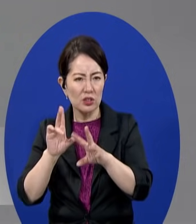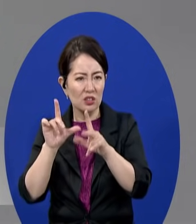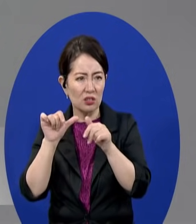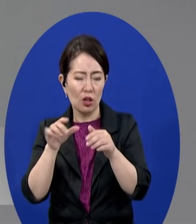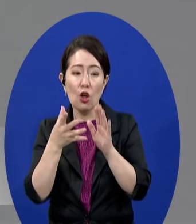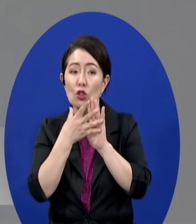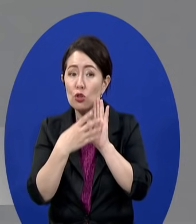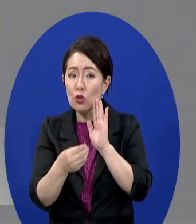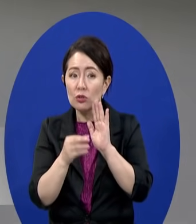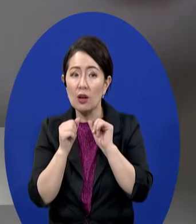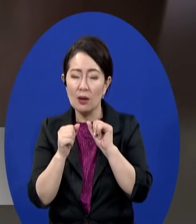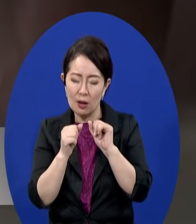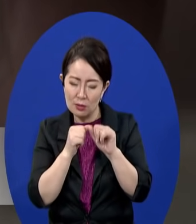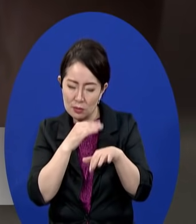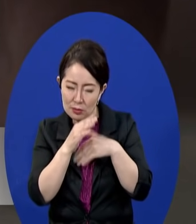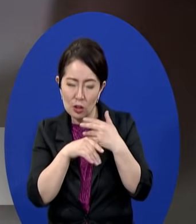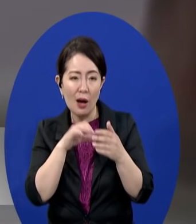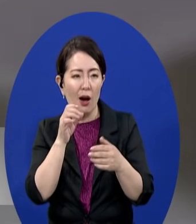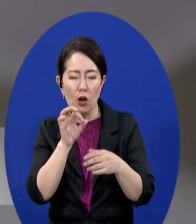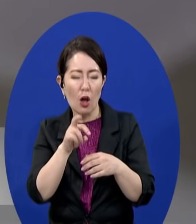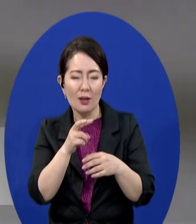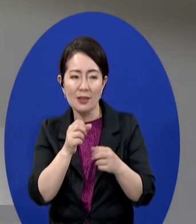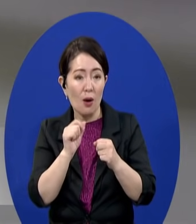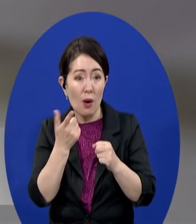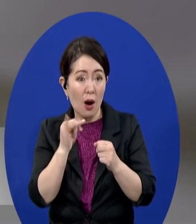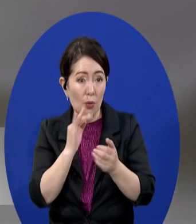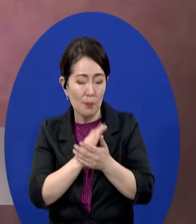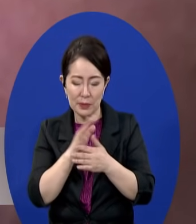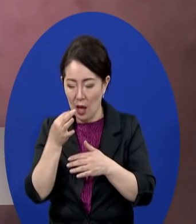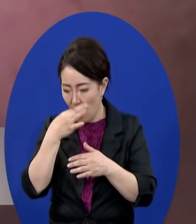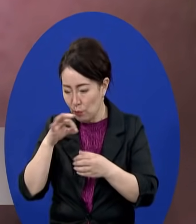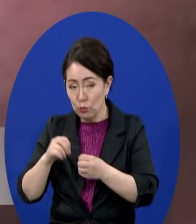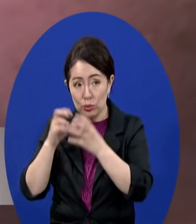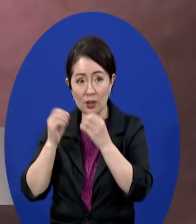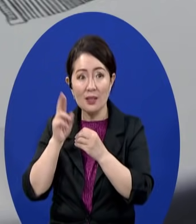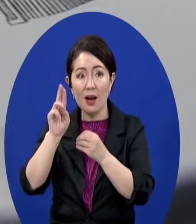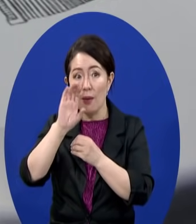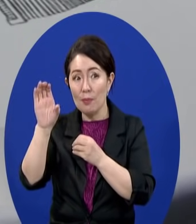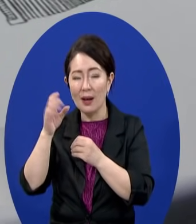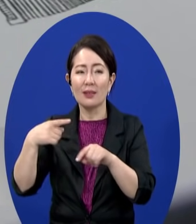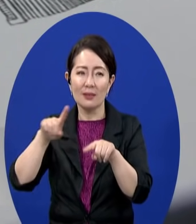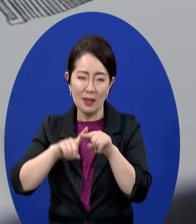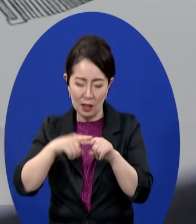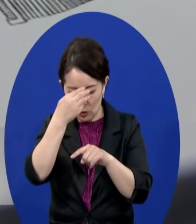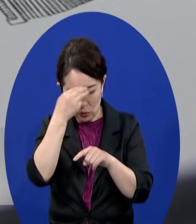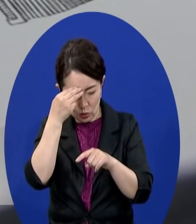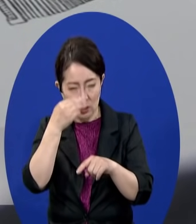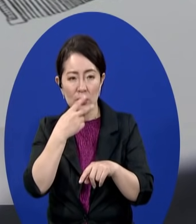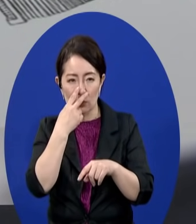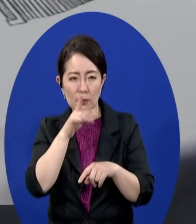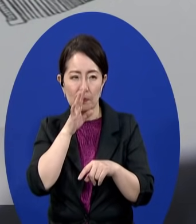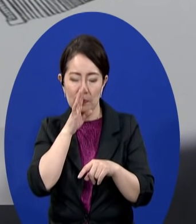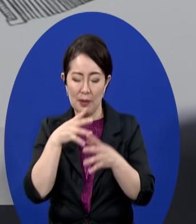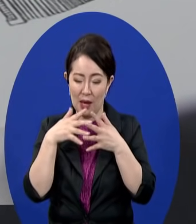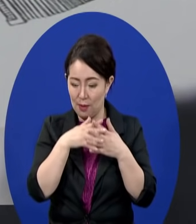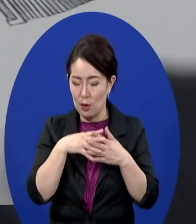нөлөөлөх гаргалгааг хараахан олж аваагүй гэсэн байна. Тиймээс тус эмийг бүтээсэн компанийн талаас дахин нэг туршилт явуулахыг Америкийн